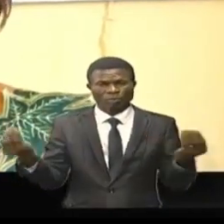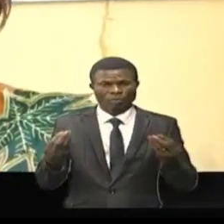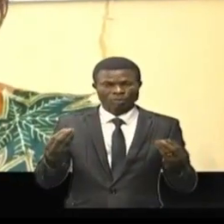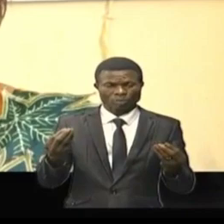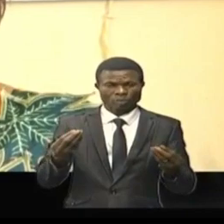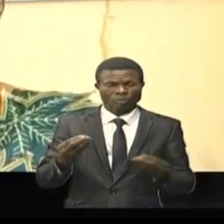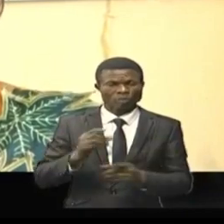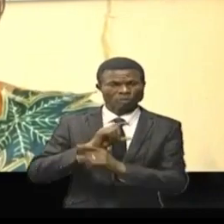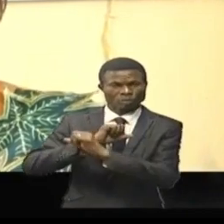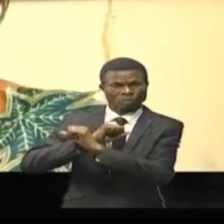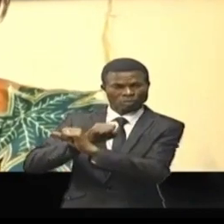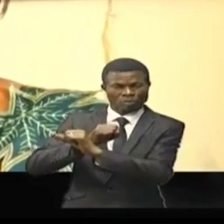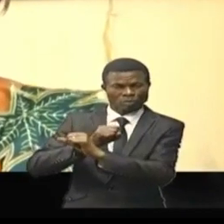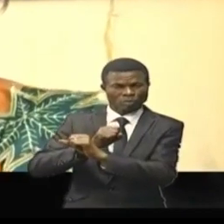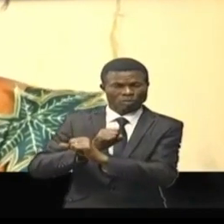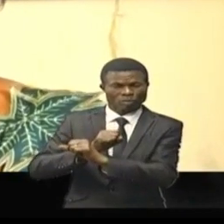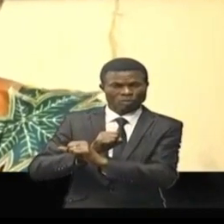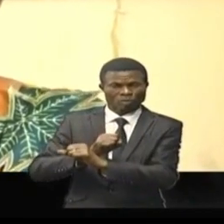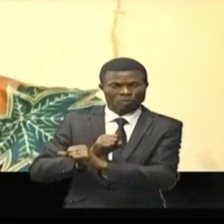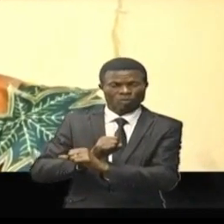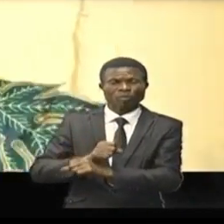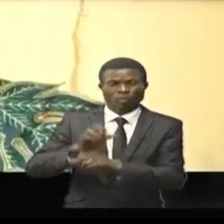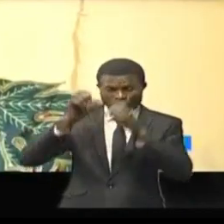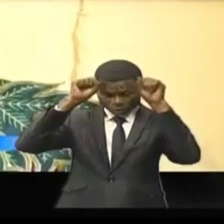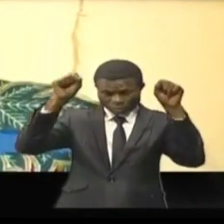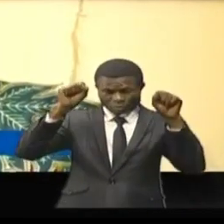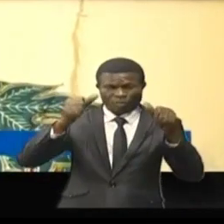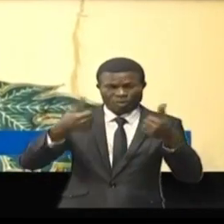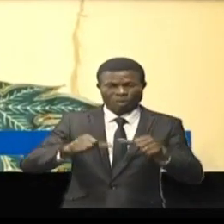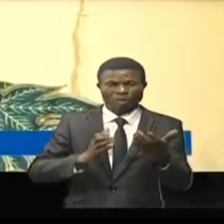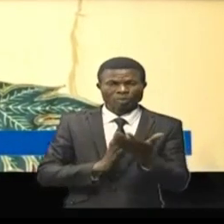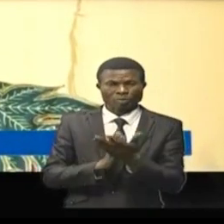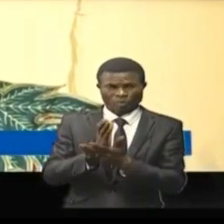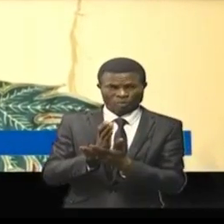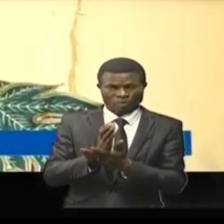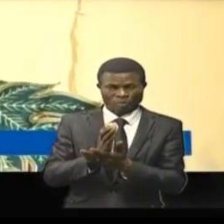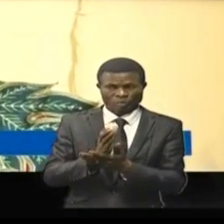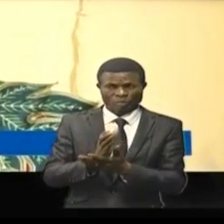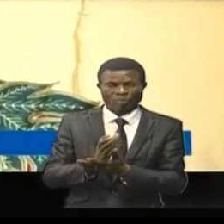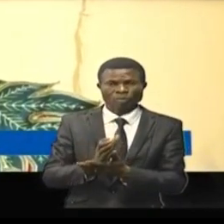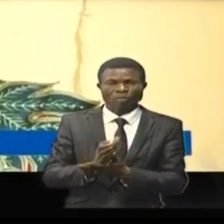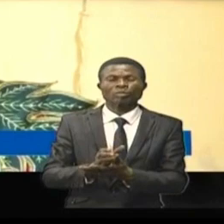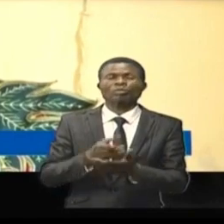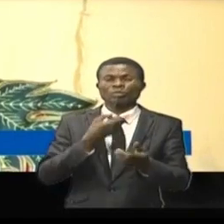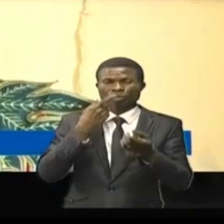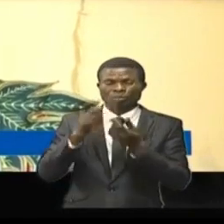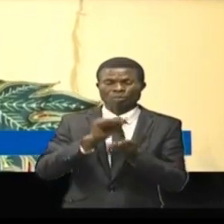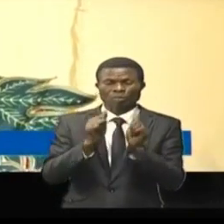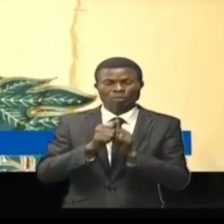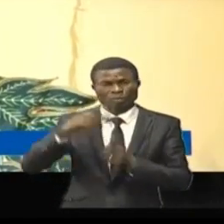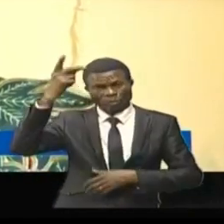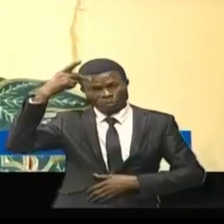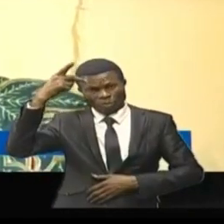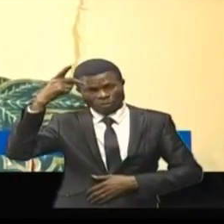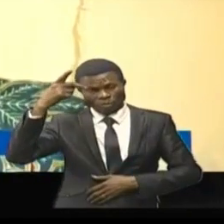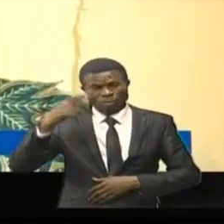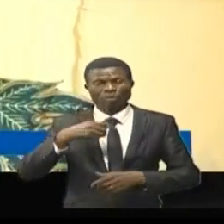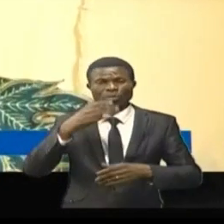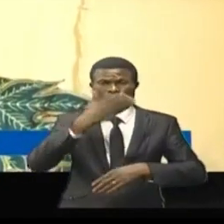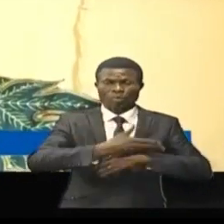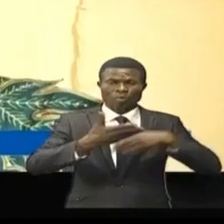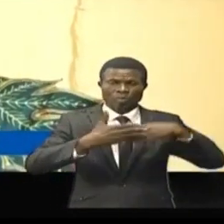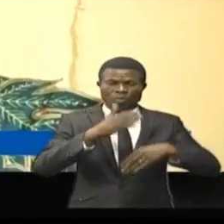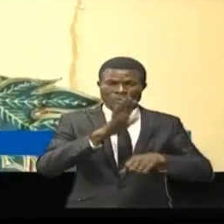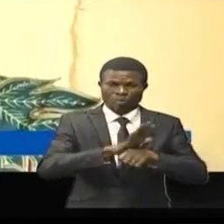garder toujours la bonne image du président. Il a commencé à libérer les prisonniers politiques, il a construit des